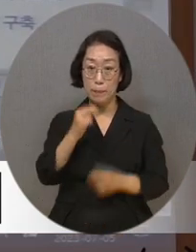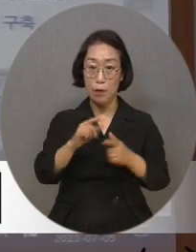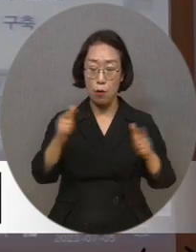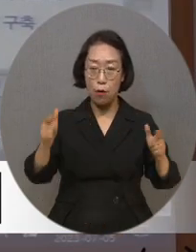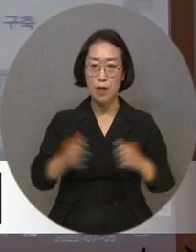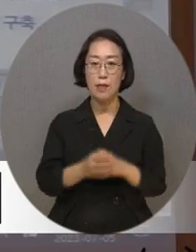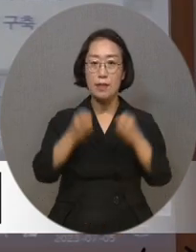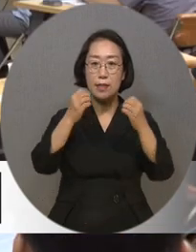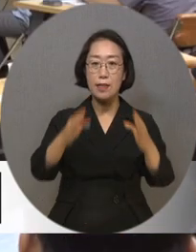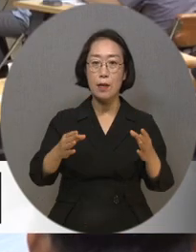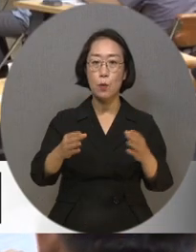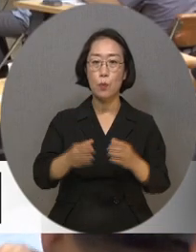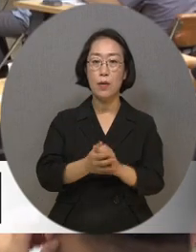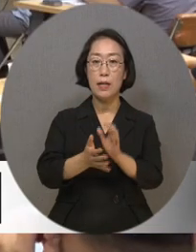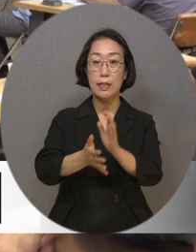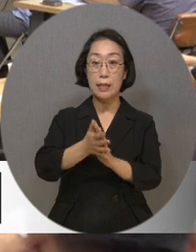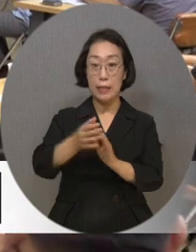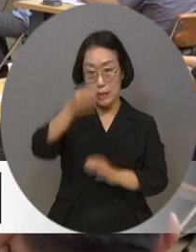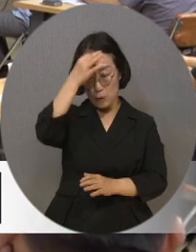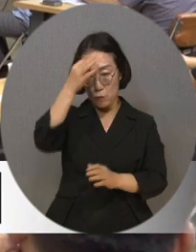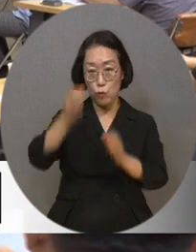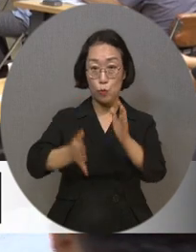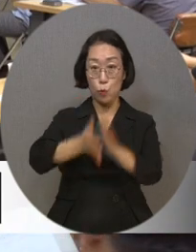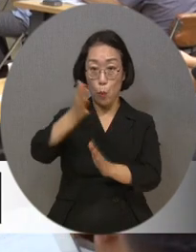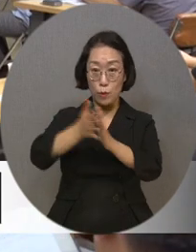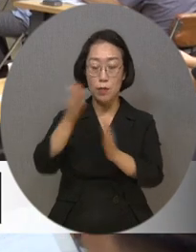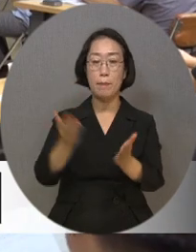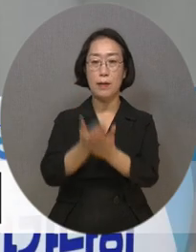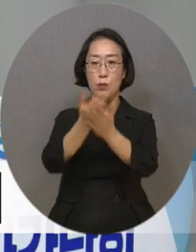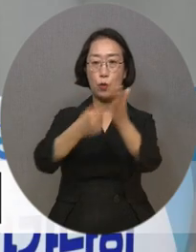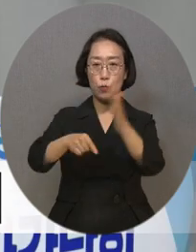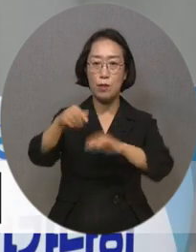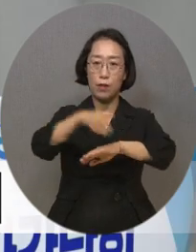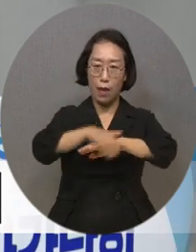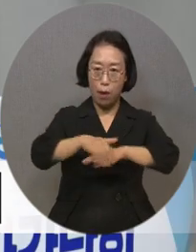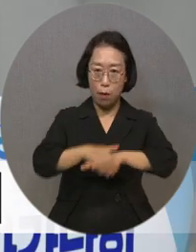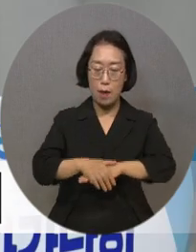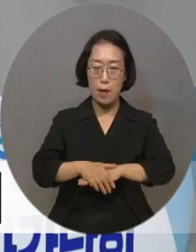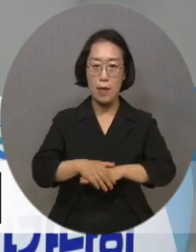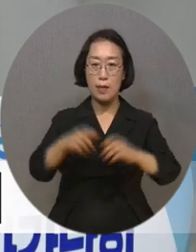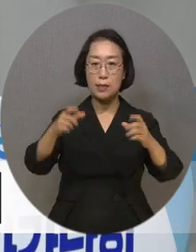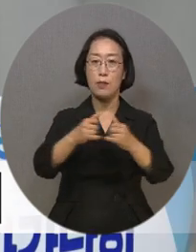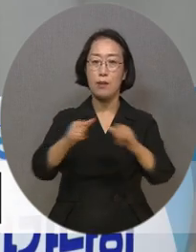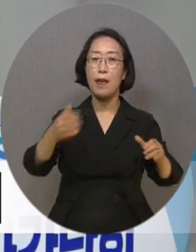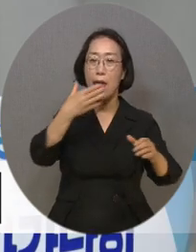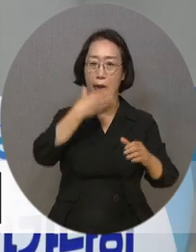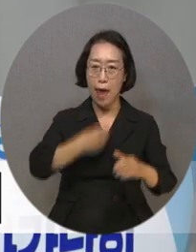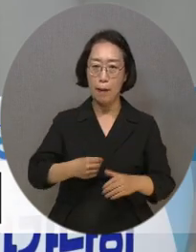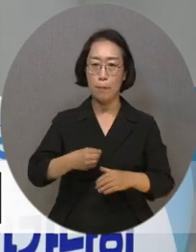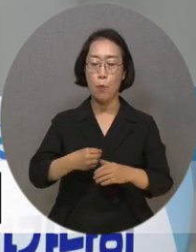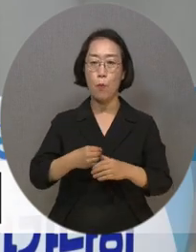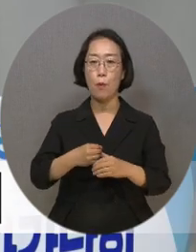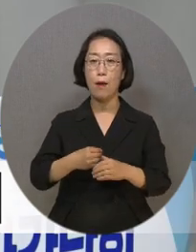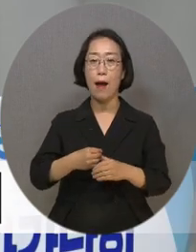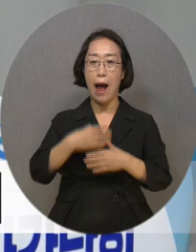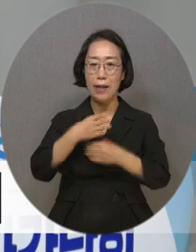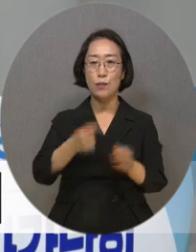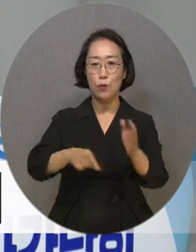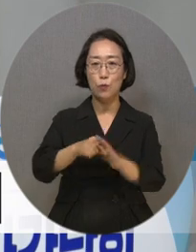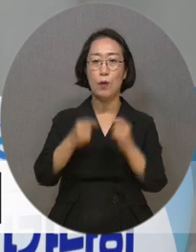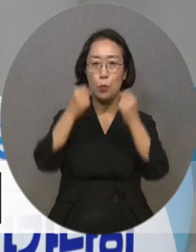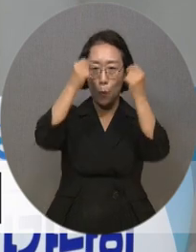도시로 자리매김한 여러 성과를 발표하고 앞으로도 시민의 안녕과 행복을 위해 노력하겠다고